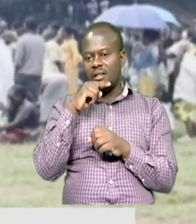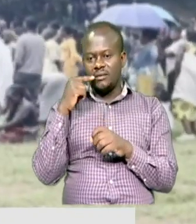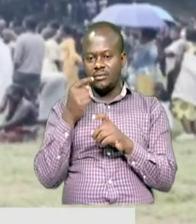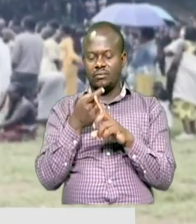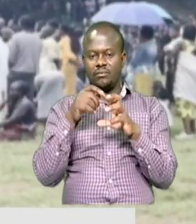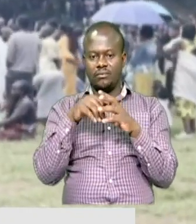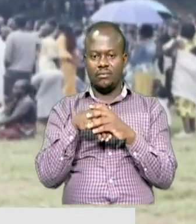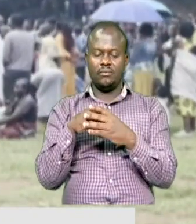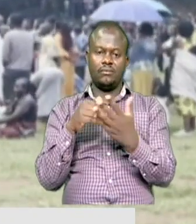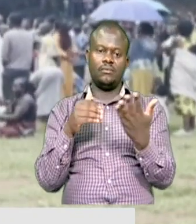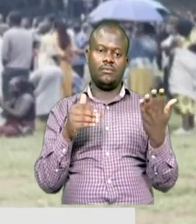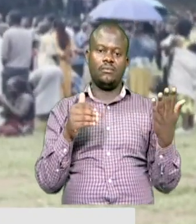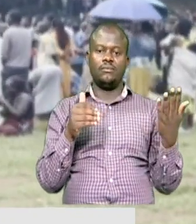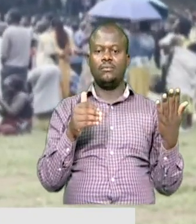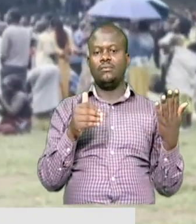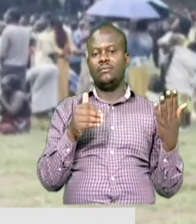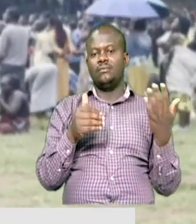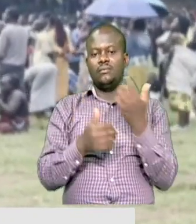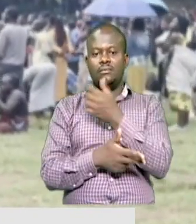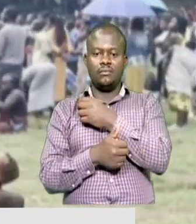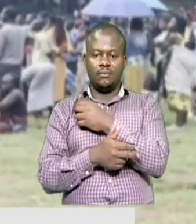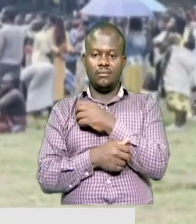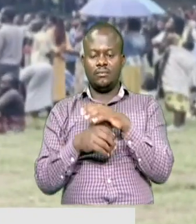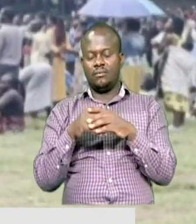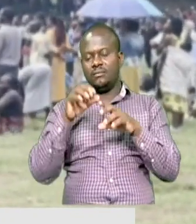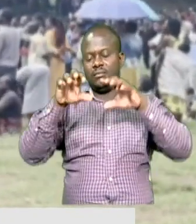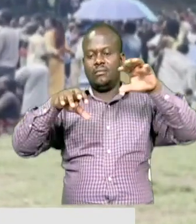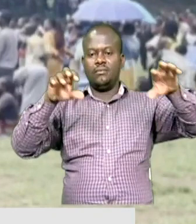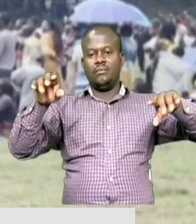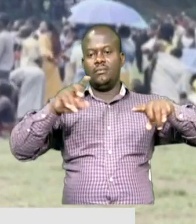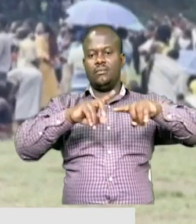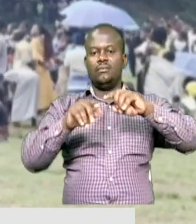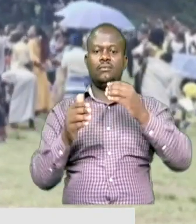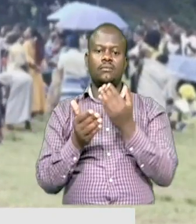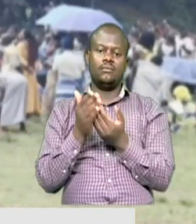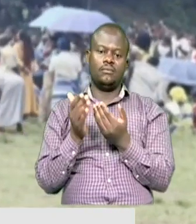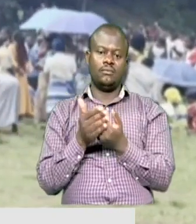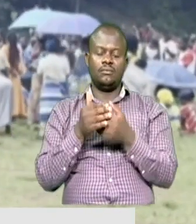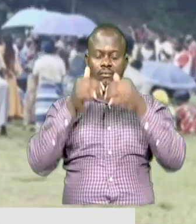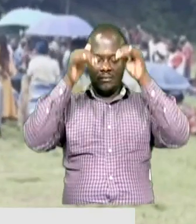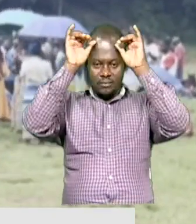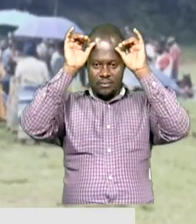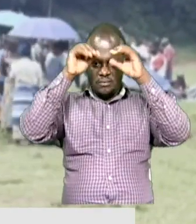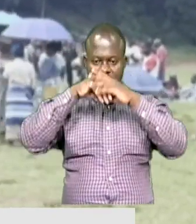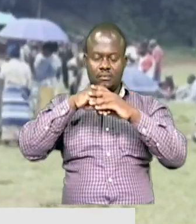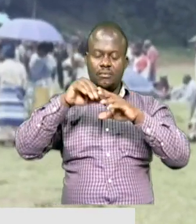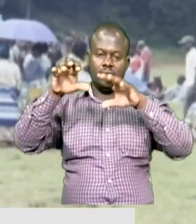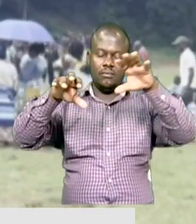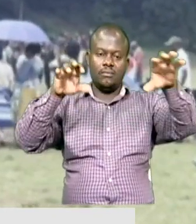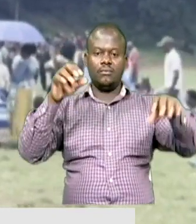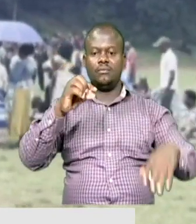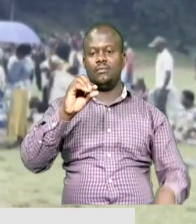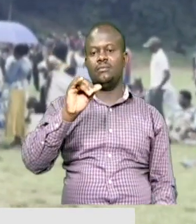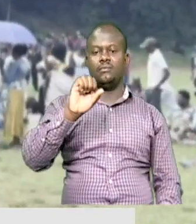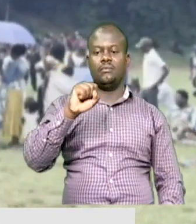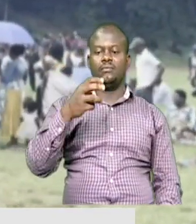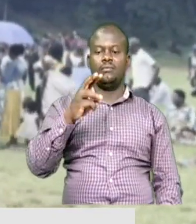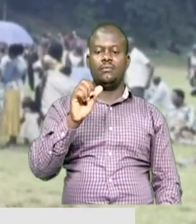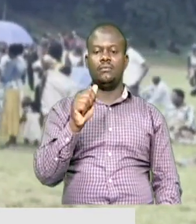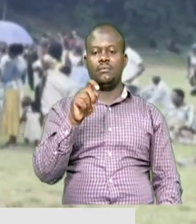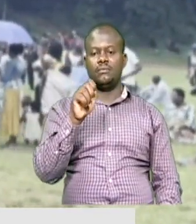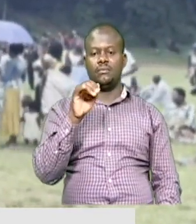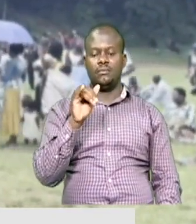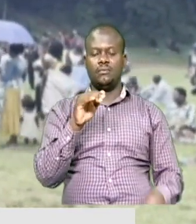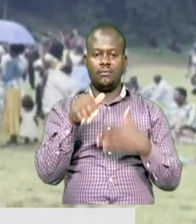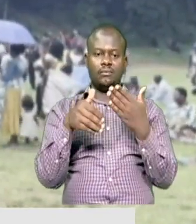ku matungo aba yibwe mu bice bitandukanye byororerwamo inka yaba no mu nzuri iza Giswati kuko iyo nka izo